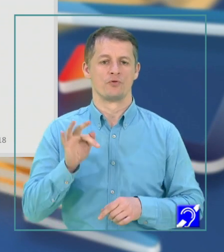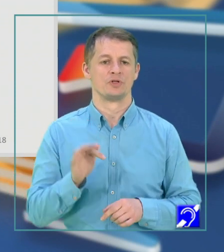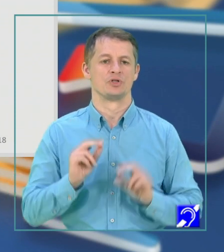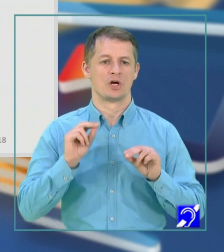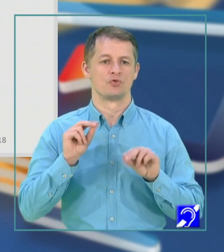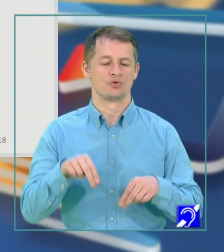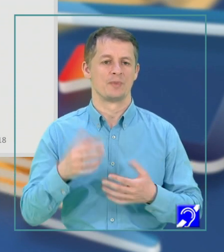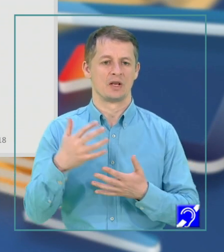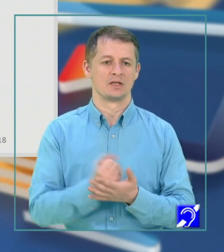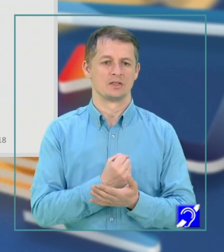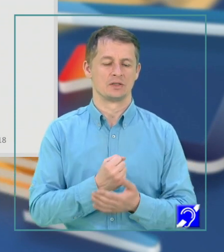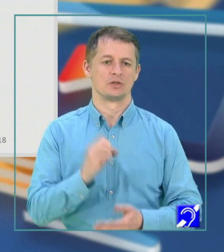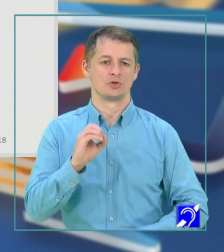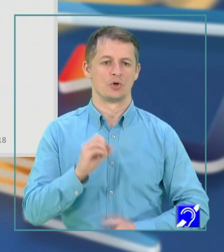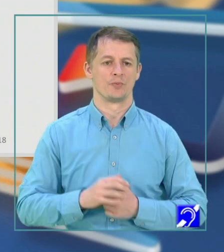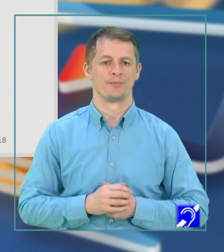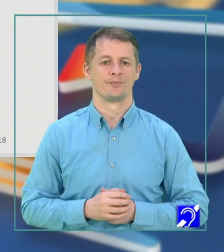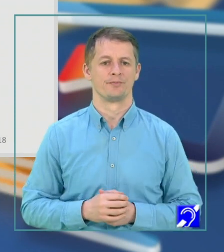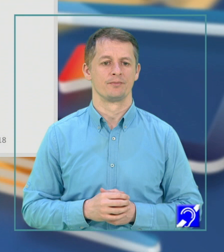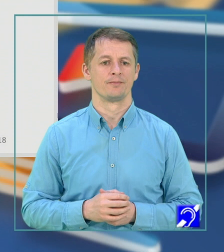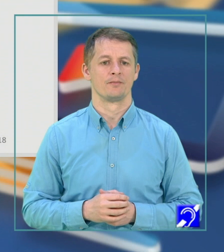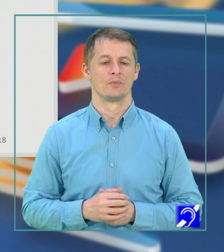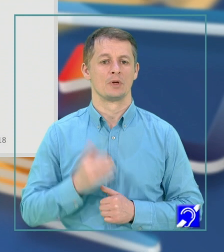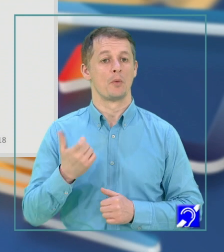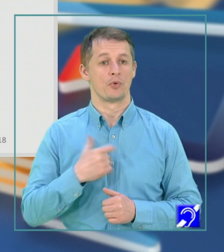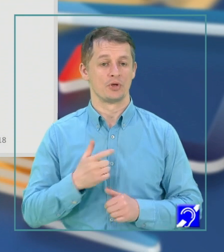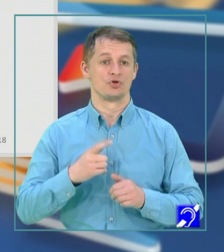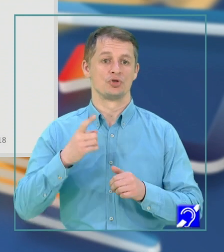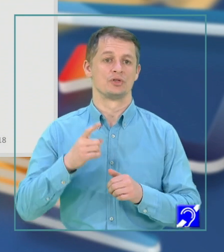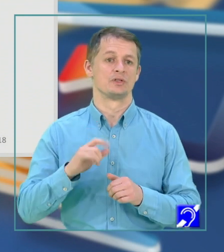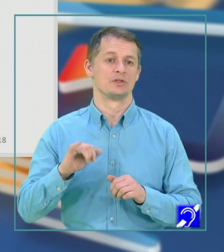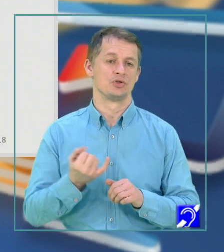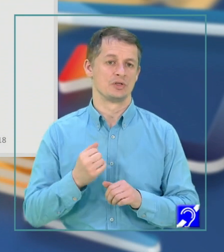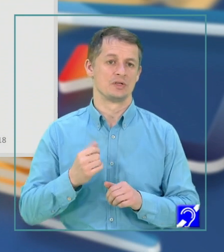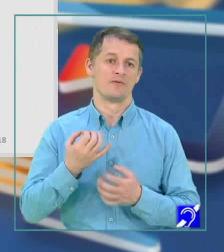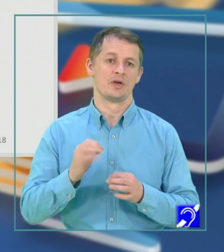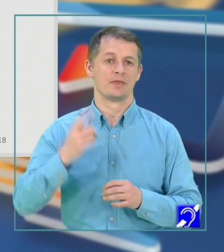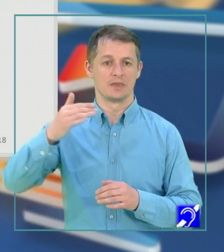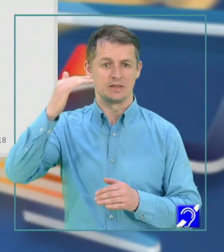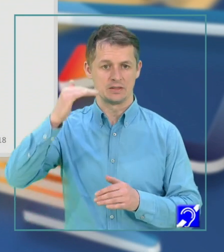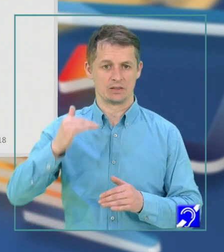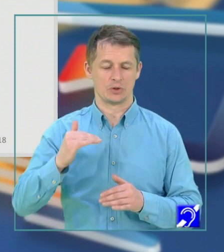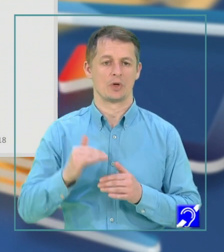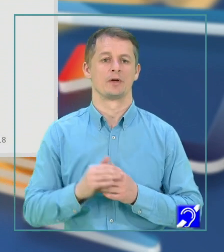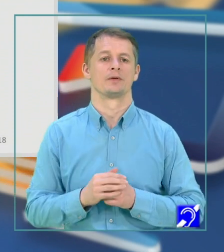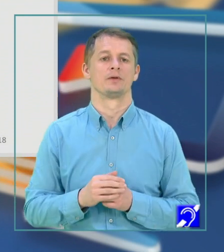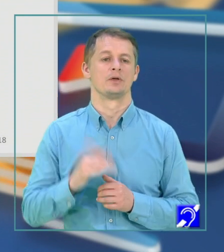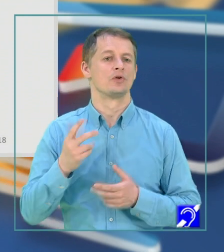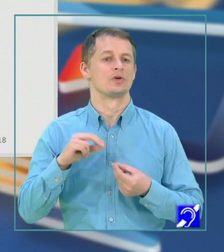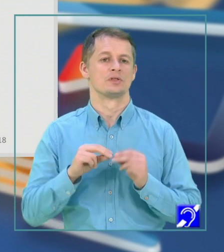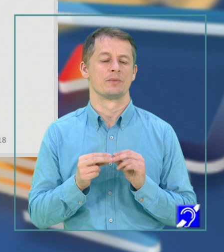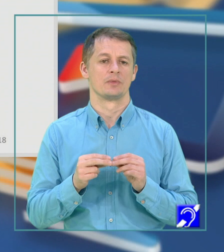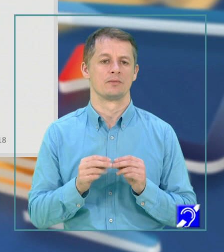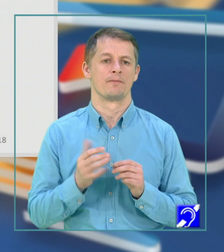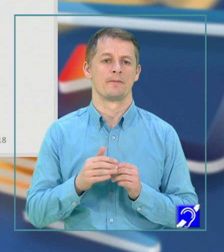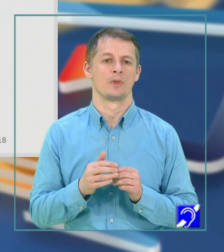0. Dar funcția este și continuă și strict descrescătoare, așa cum am demonstrat mai sus. Asta înseamnă că imaginea funcției va fi